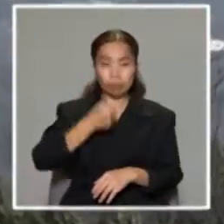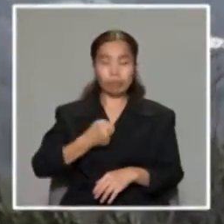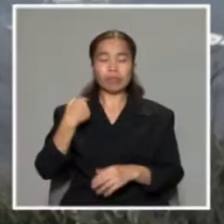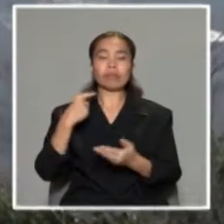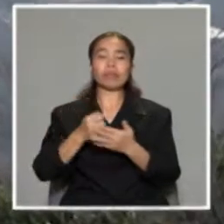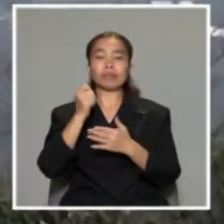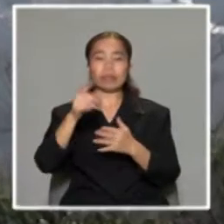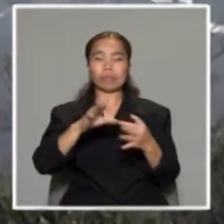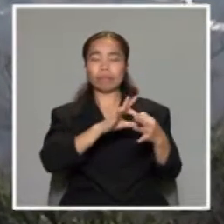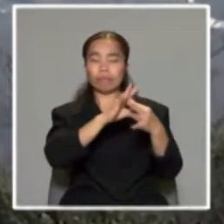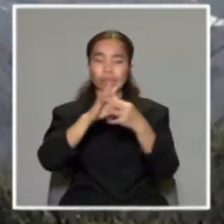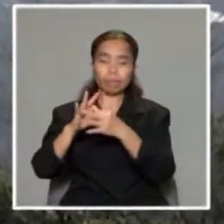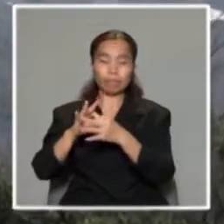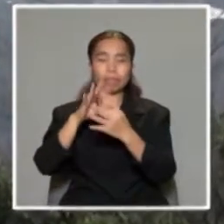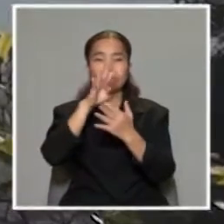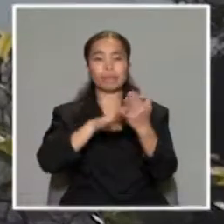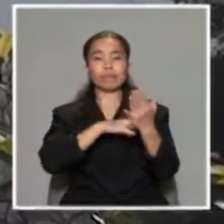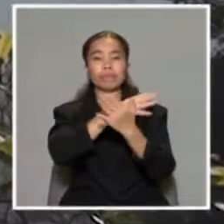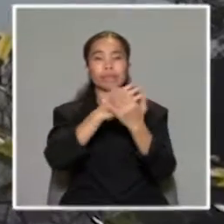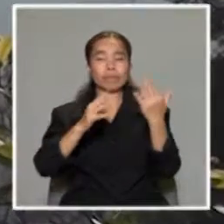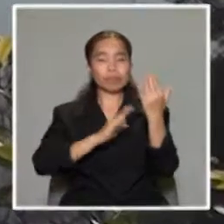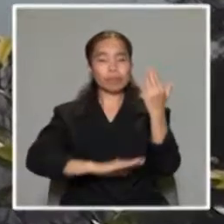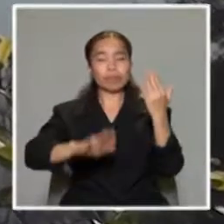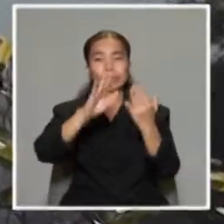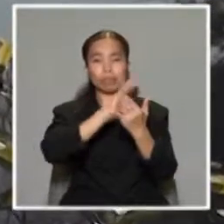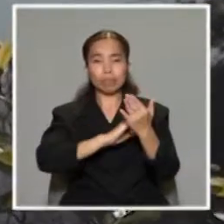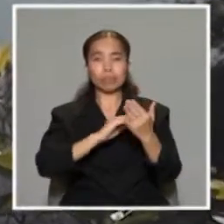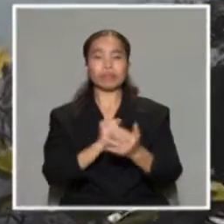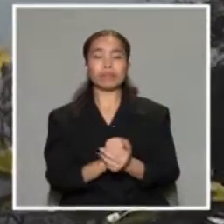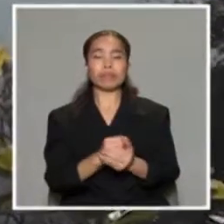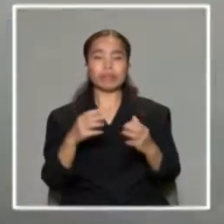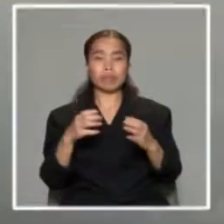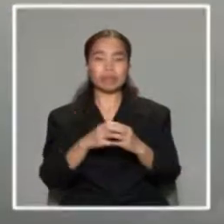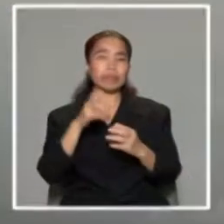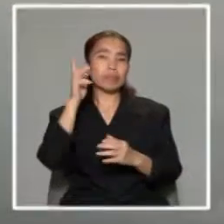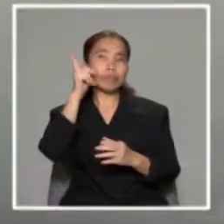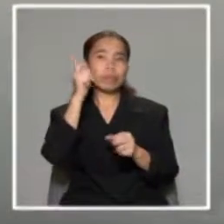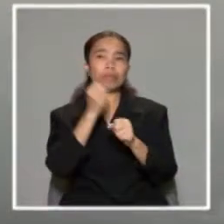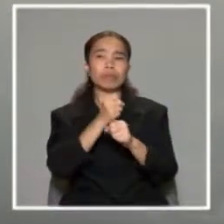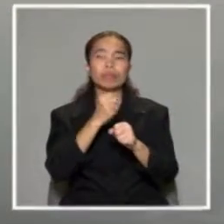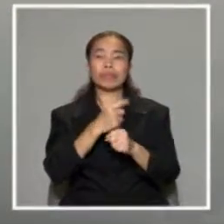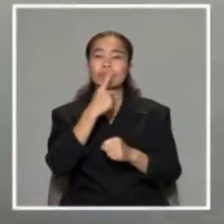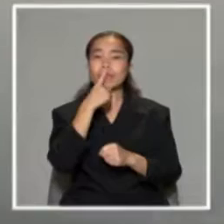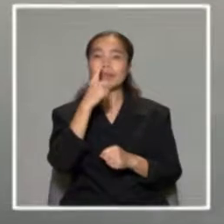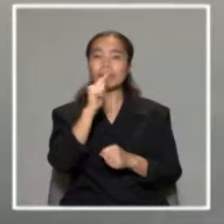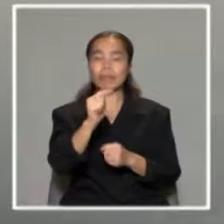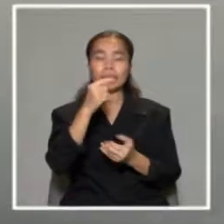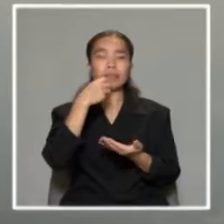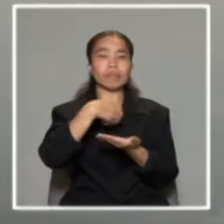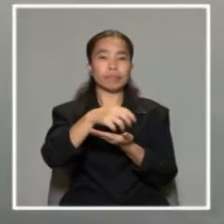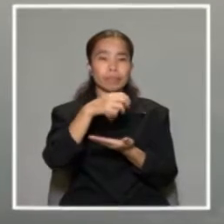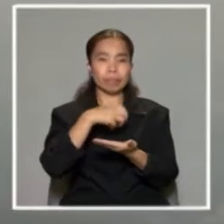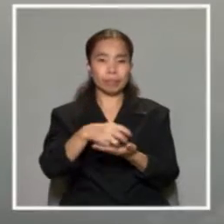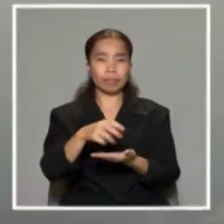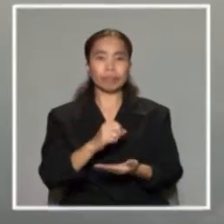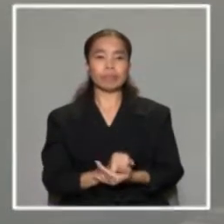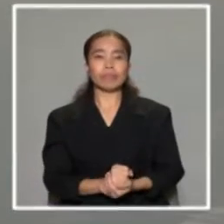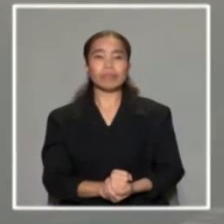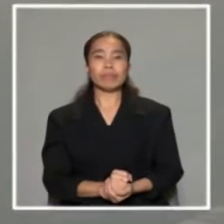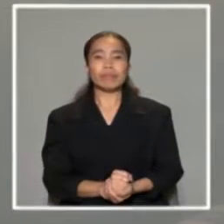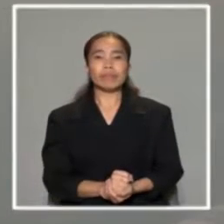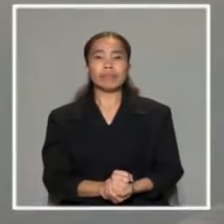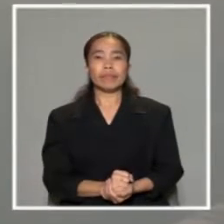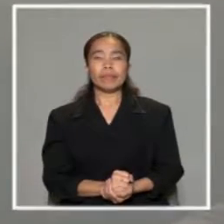อดคล้องกับสภาพความเสี่ยงภัยหัตถพลคงทวีถ่ายภาพจิรัชราไตรสมบัติ 2for you รายง